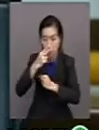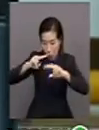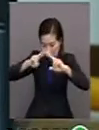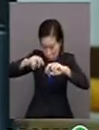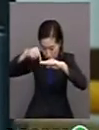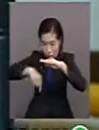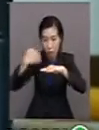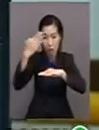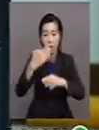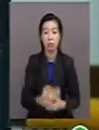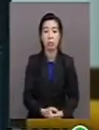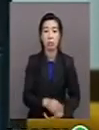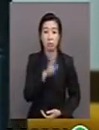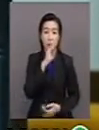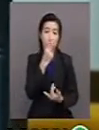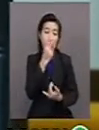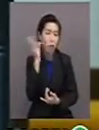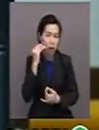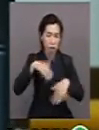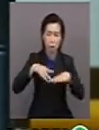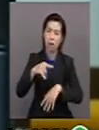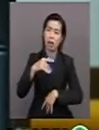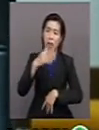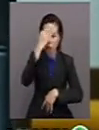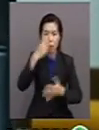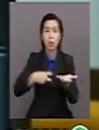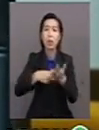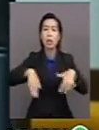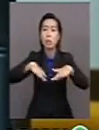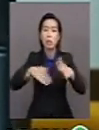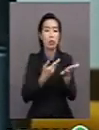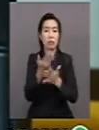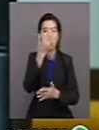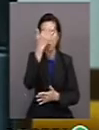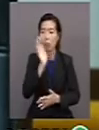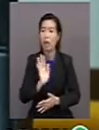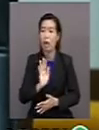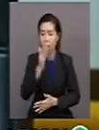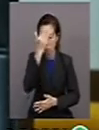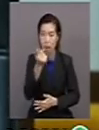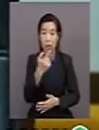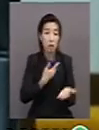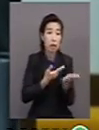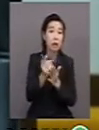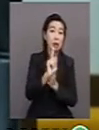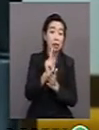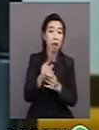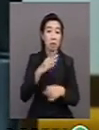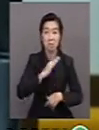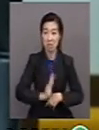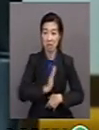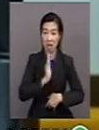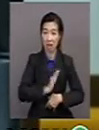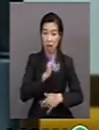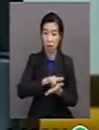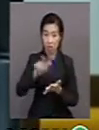ครับเพราะว่าถ้าเราฟังผิวเผินก็คือทำไมไม่ไปซื้อตั๋วแล้วตั๋วที่จะไปซื้อที่ไหนแล้วถ้าไปเป็นทางการอย่างนี้เนี่ย